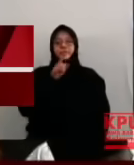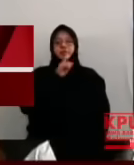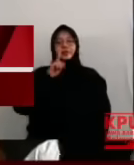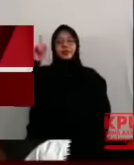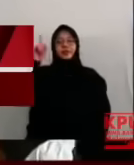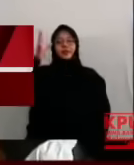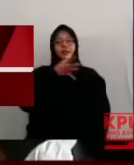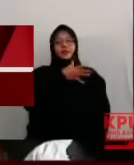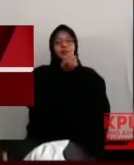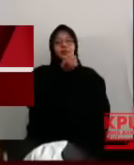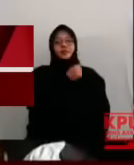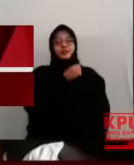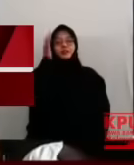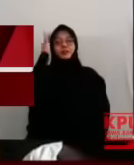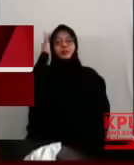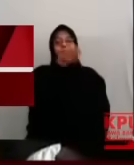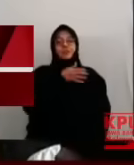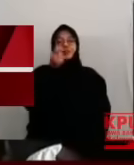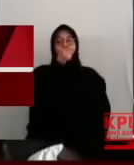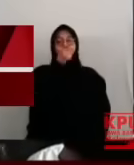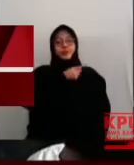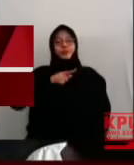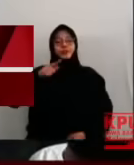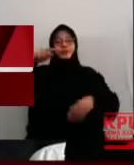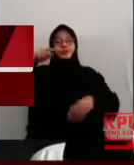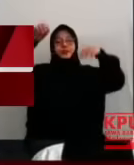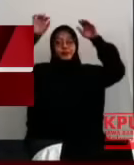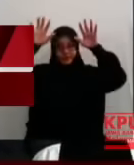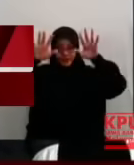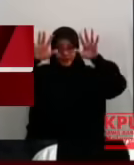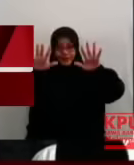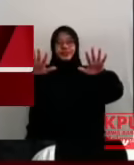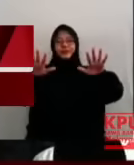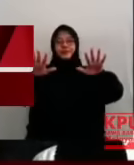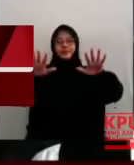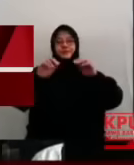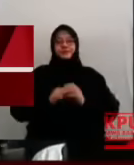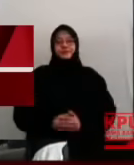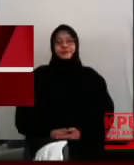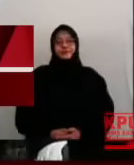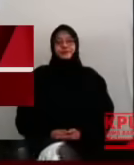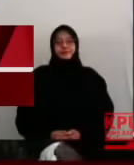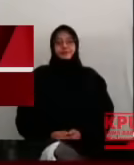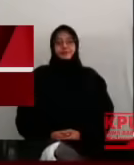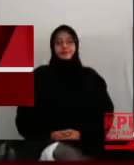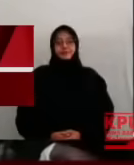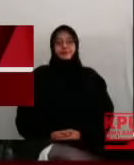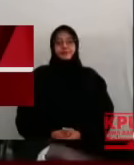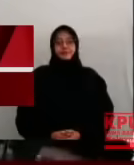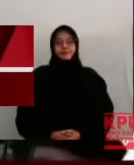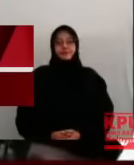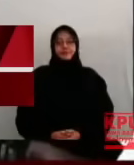cukup unik dibandingkan dengan e pendaftaran yang hanya biasa-biasa saja yang